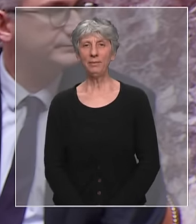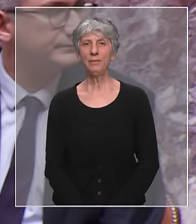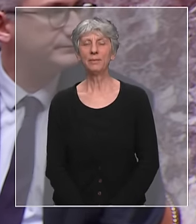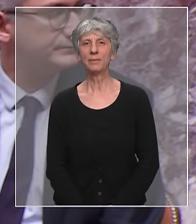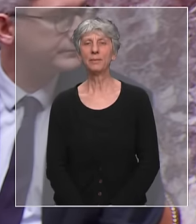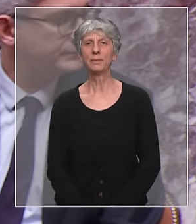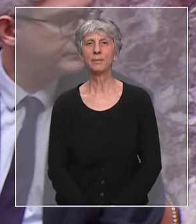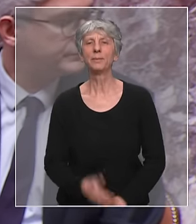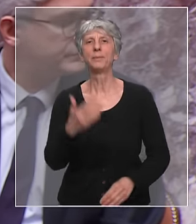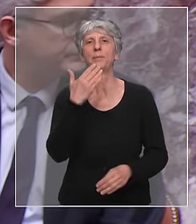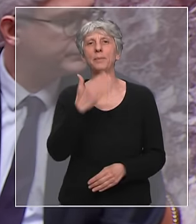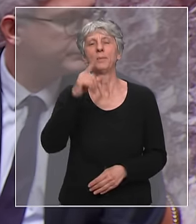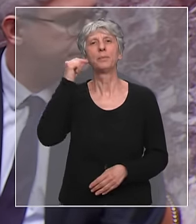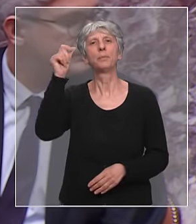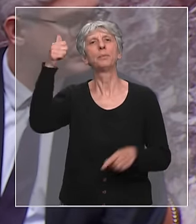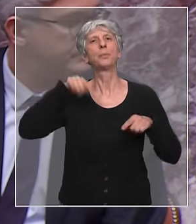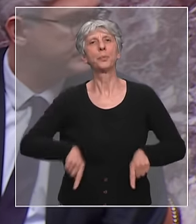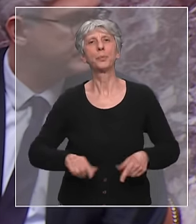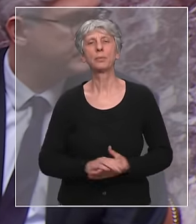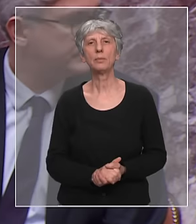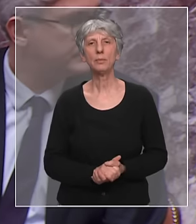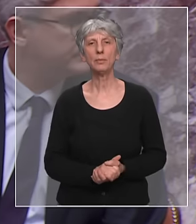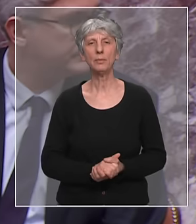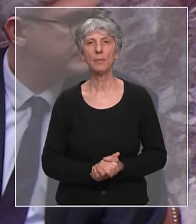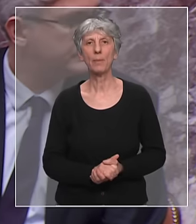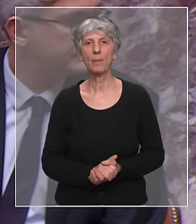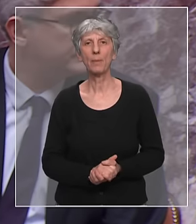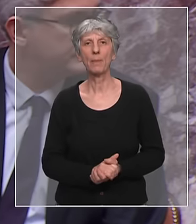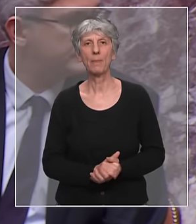Je vous remercie, Monsieur le Premier ministre.